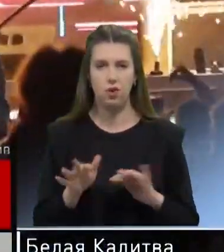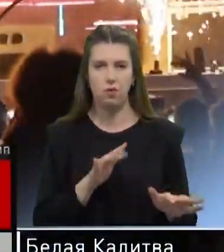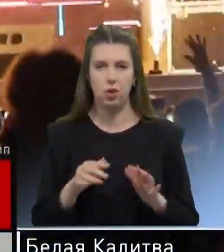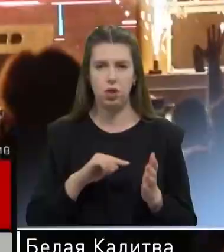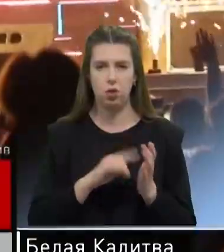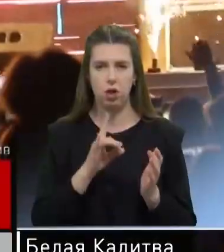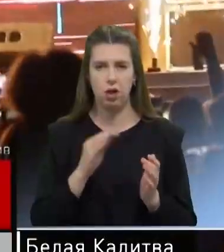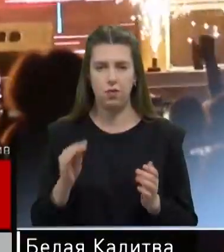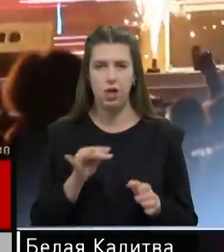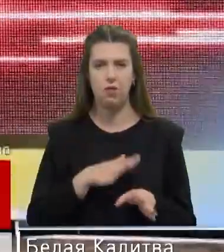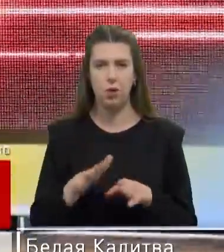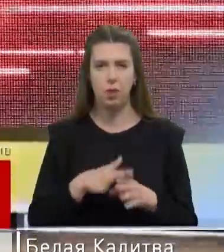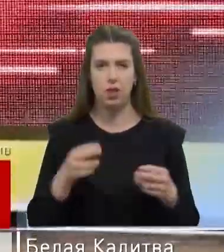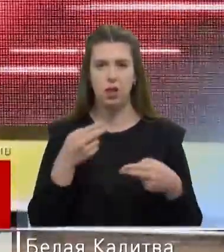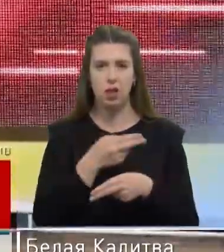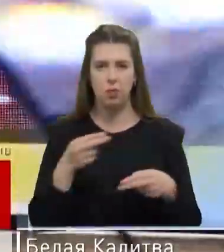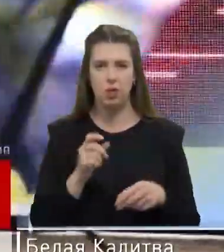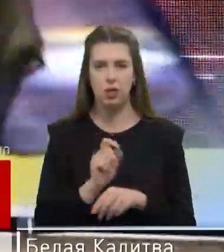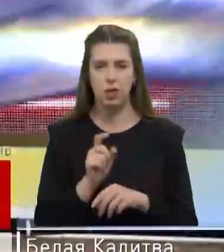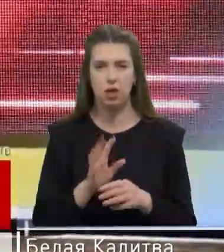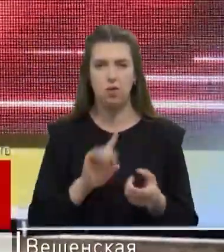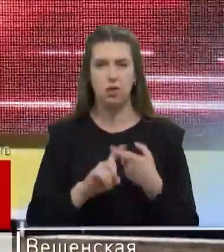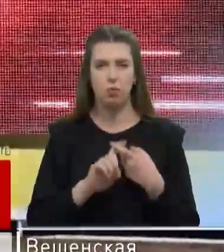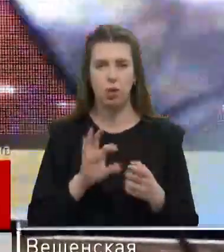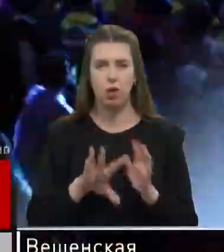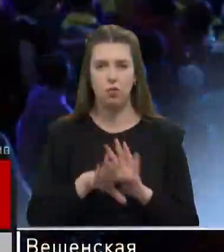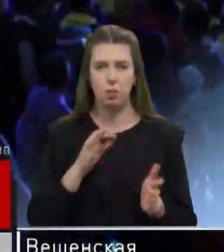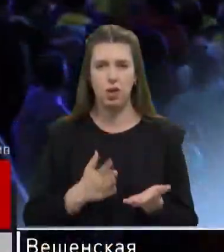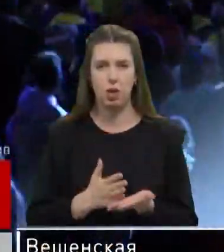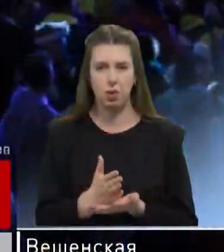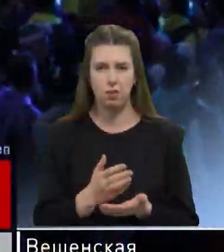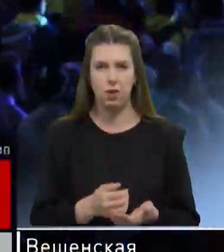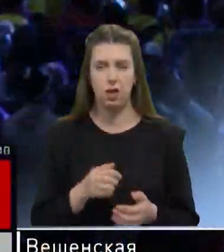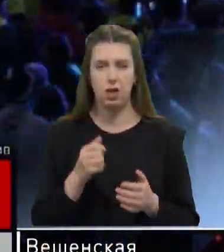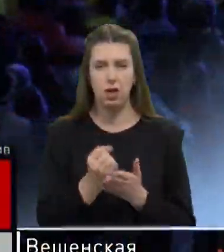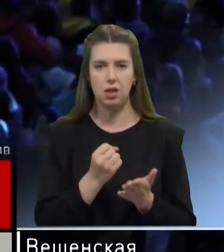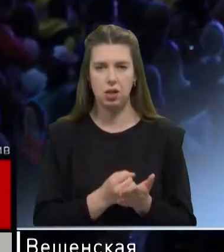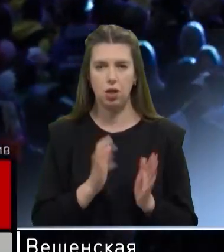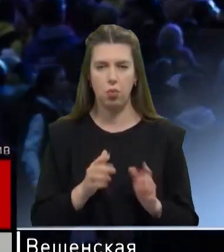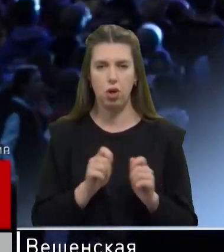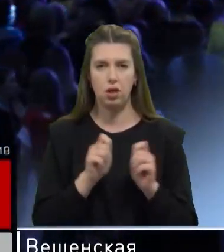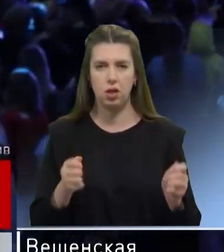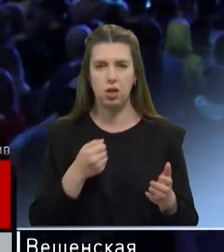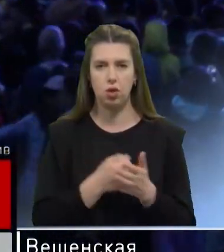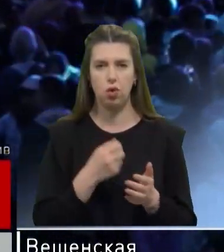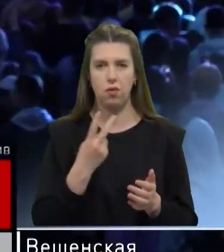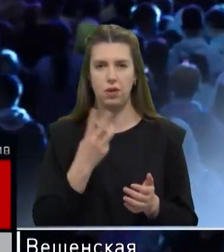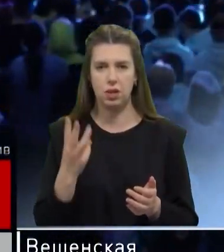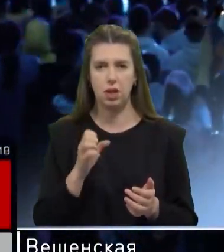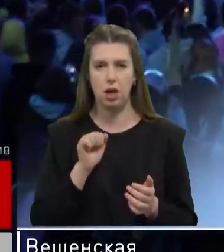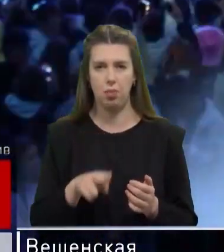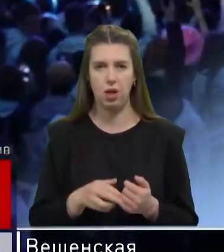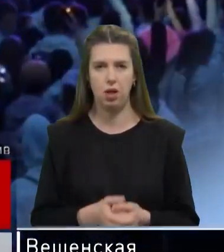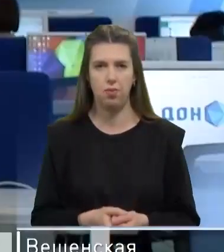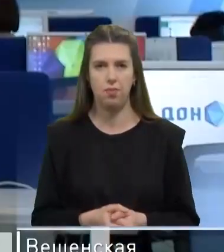движении. .рф» и выполнение тематического задания в зависимости от выбранного направления. Регистрация будет открыта до 23